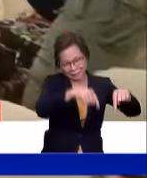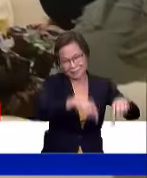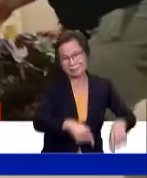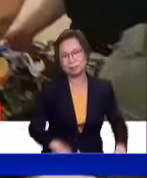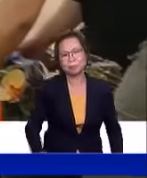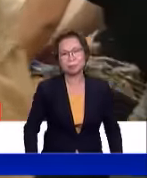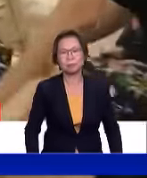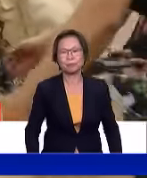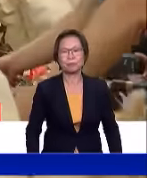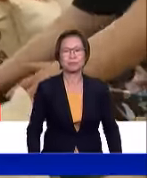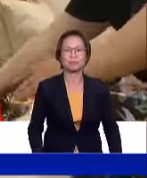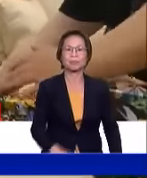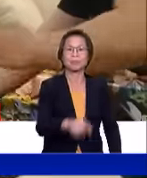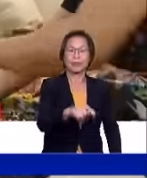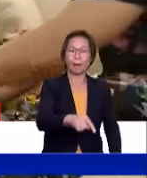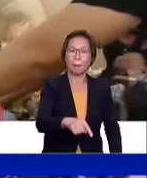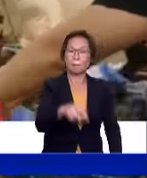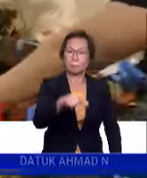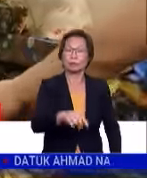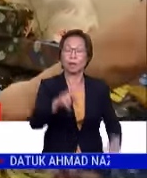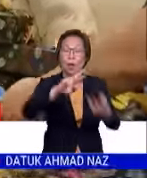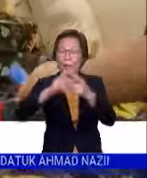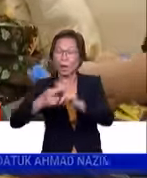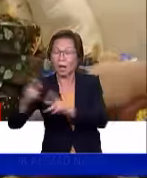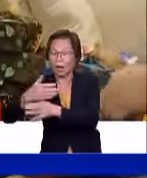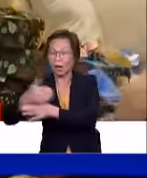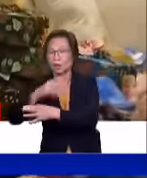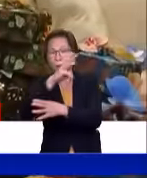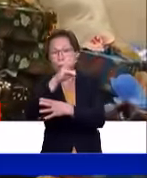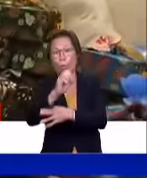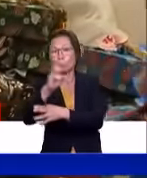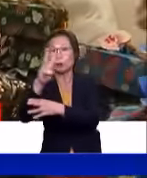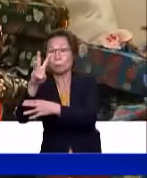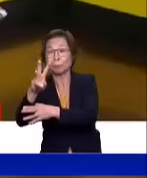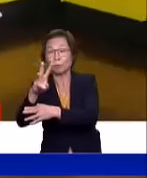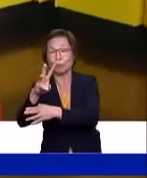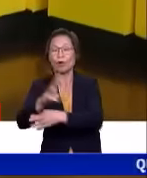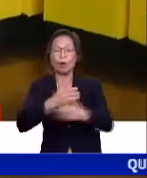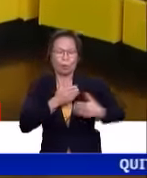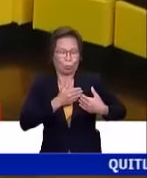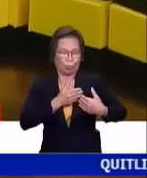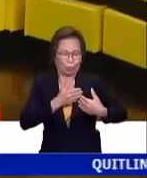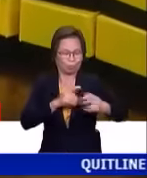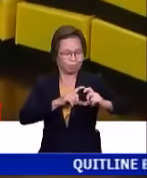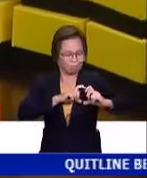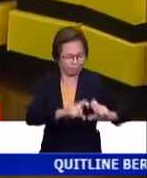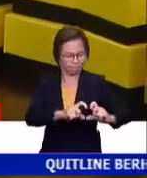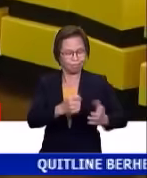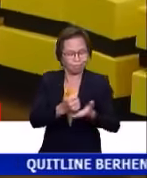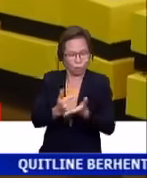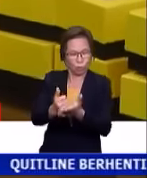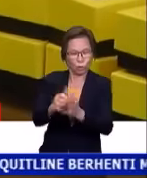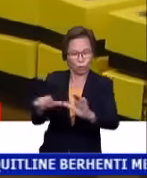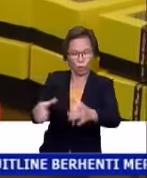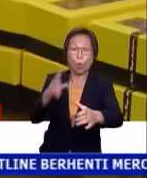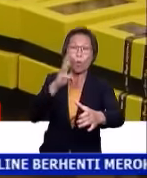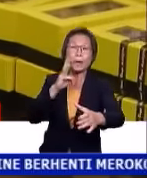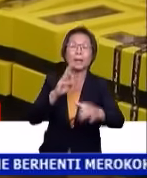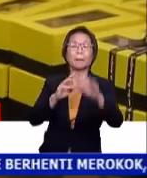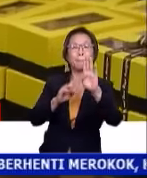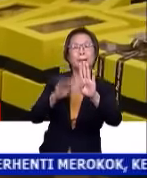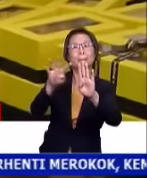Edra Power Holdings Sdn Bhd merupakan rakan kongsi WOW yang komited dalam membantu golongan wanita B40